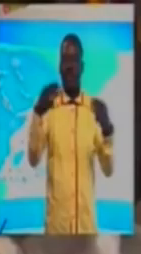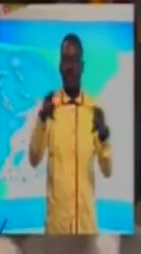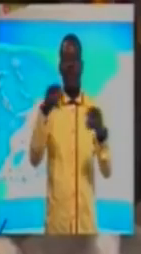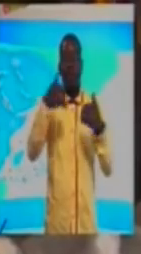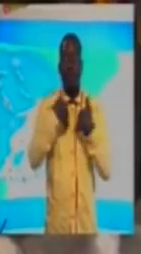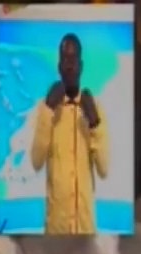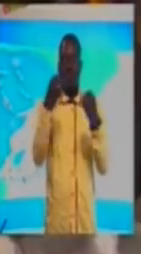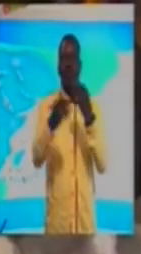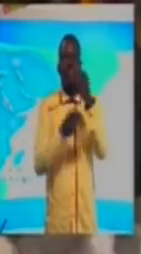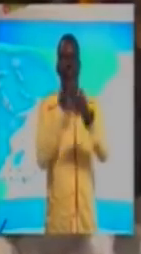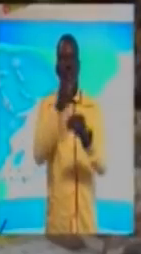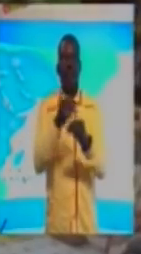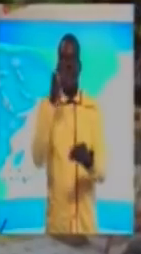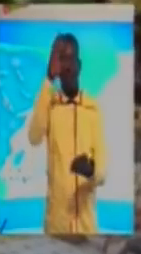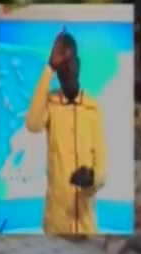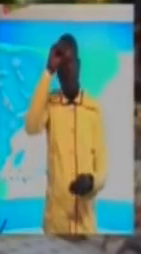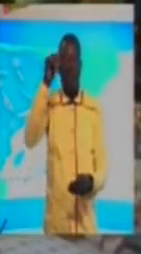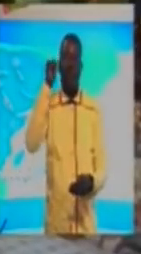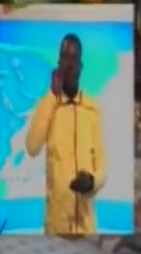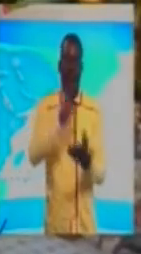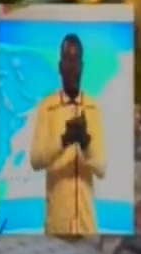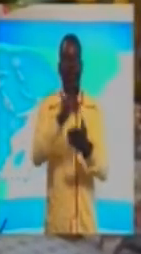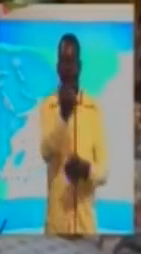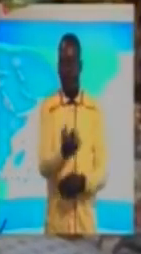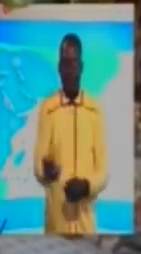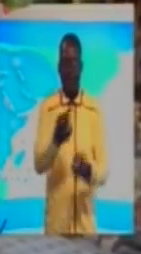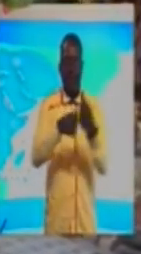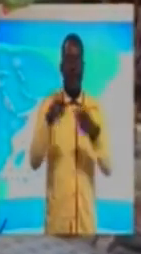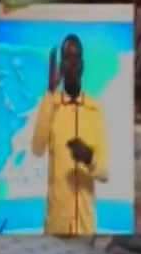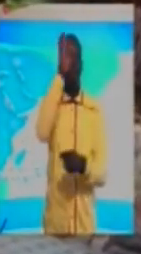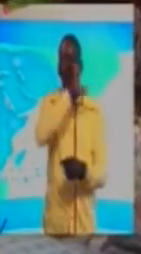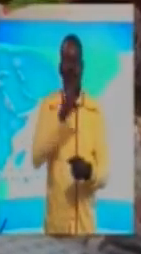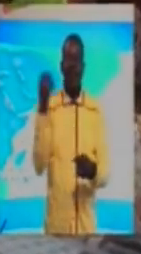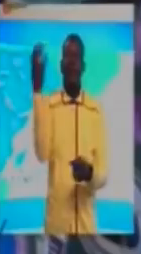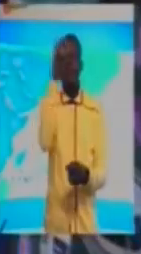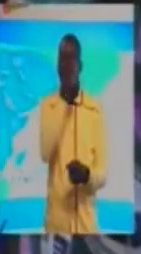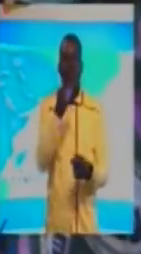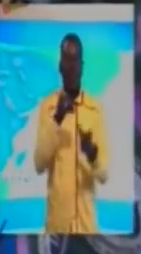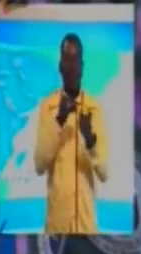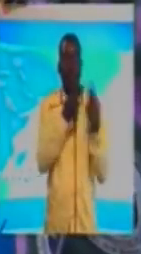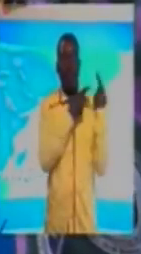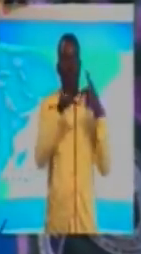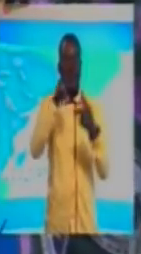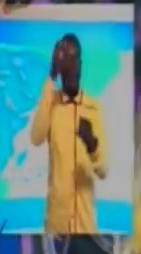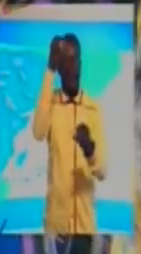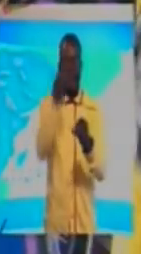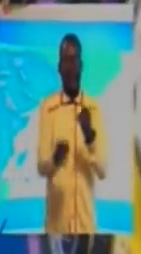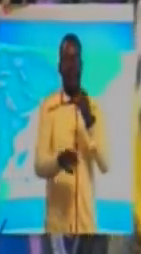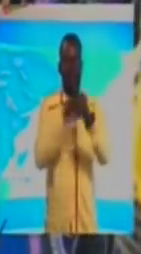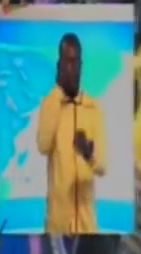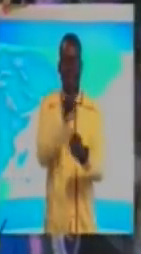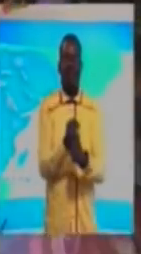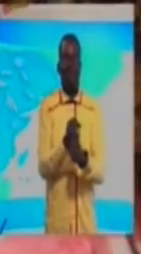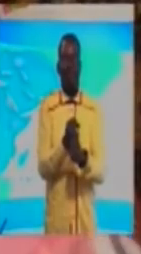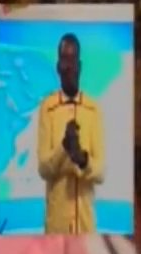monde. Hommes, femmes et enfants sont venus chercher de quoi se rendre beau ou belle pendant ces fêtes de fin d'année.